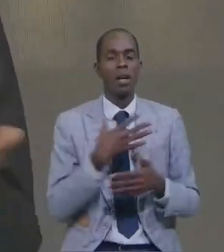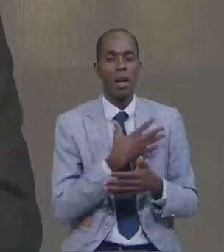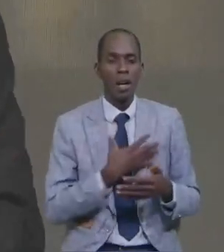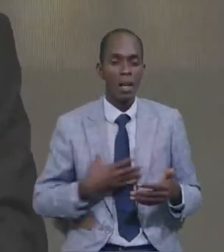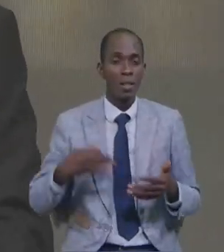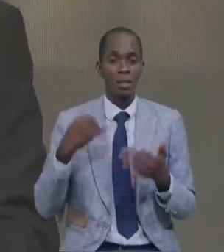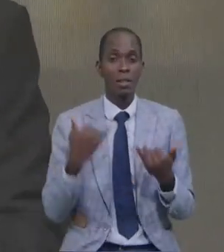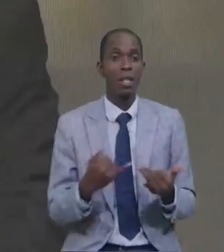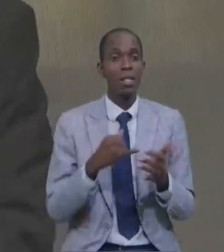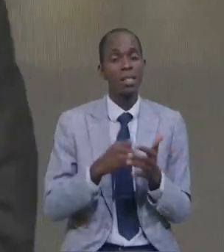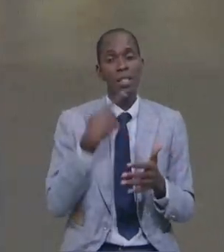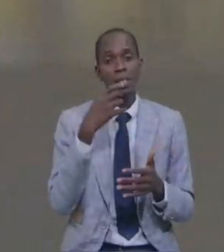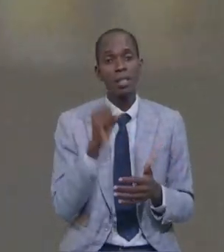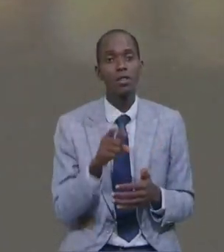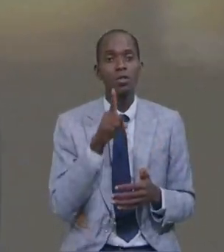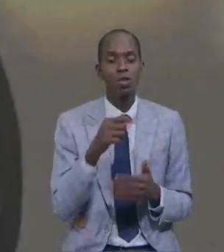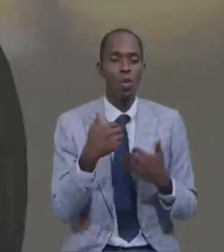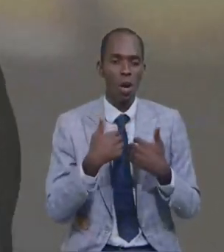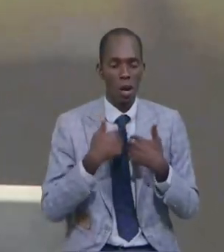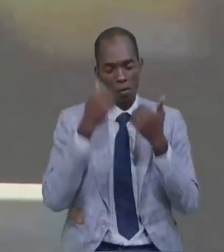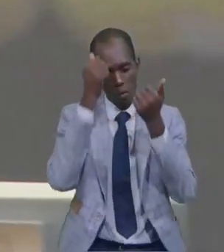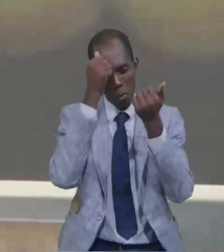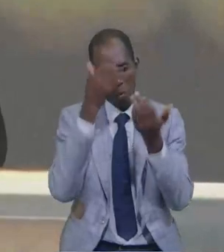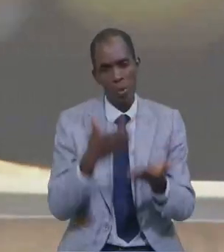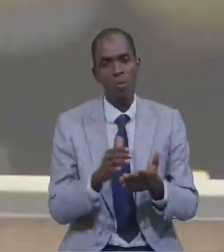doctrine et vous avez obéi de cœur.